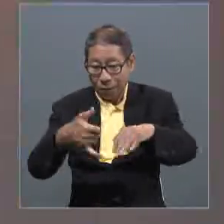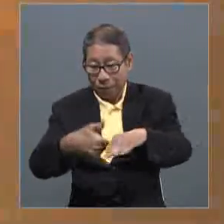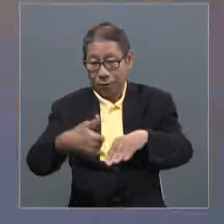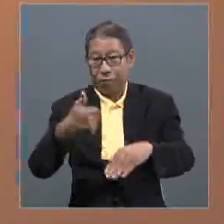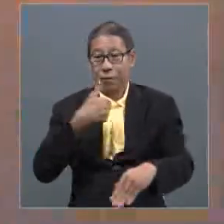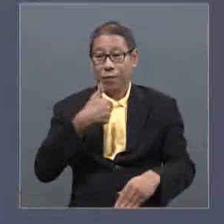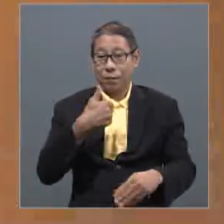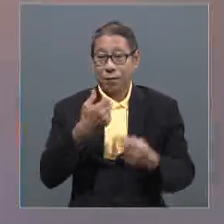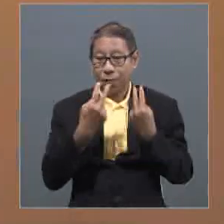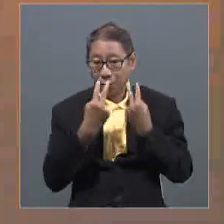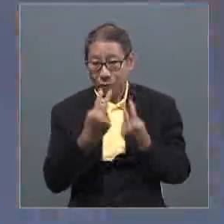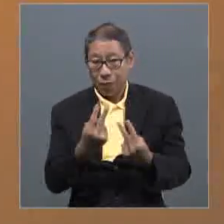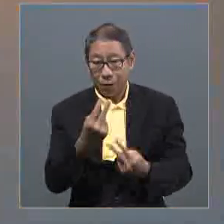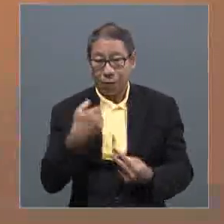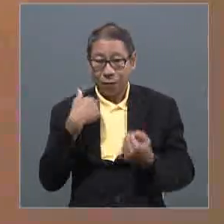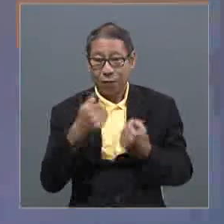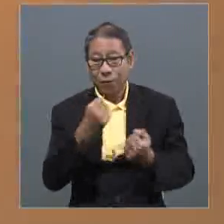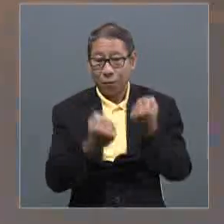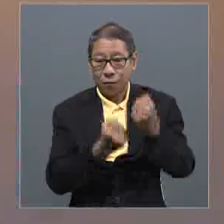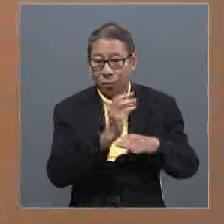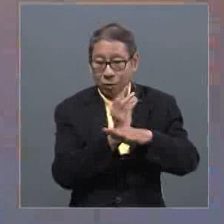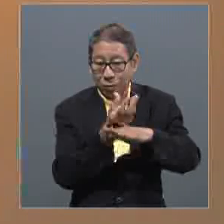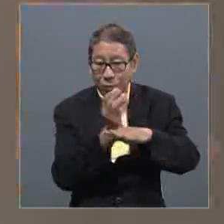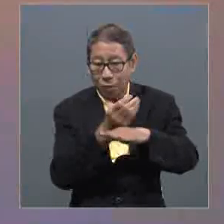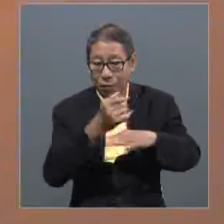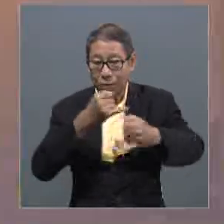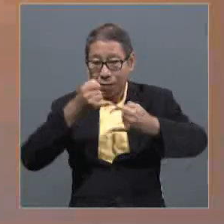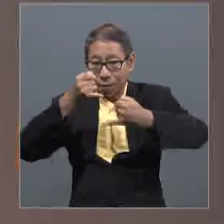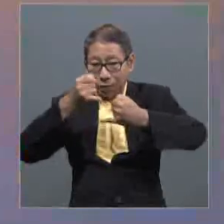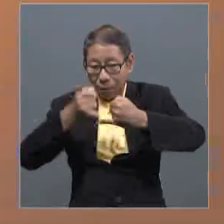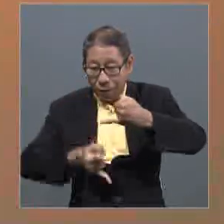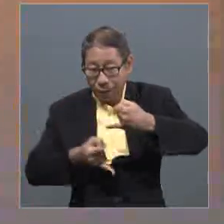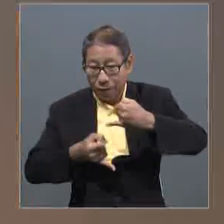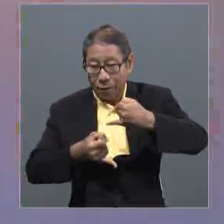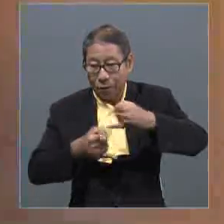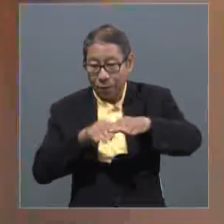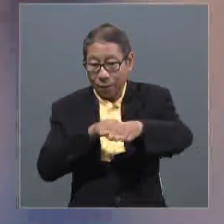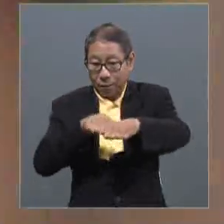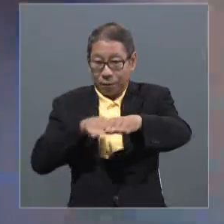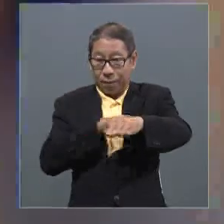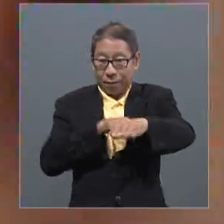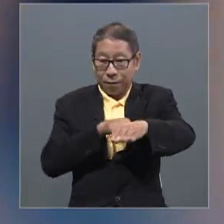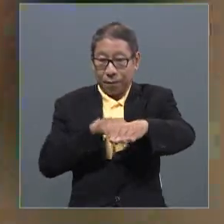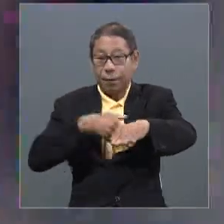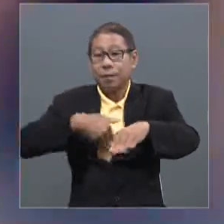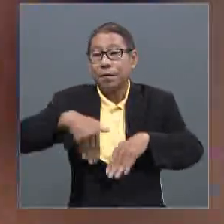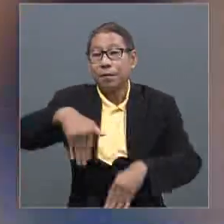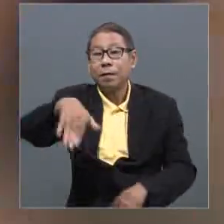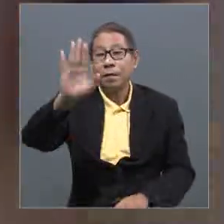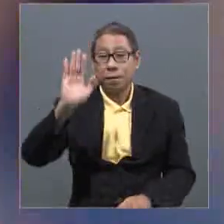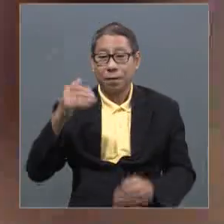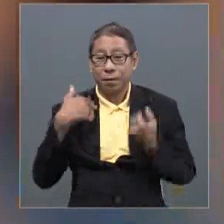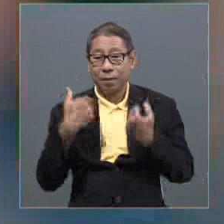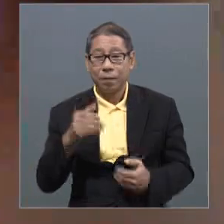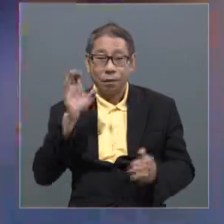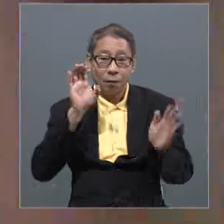ขับรถแล้วก็บริกาศหลังจากนั้นรถตำรวจที่ปิดท้ายขบวนเนี่ยนะก็ขับออกไปจากจุดเกิดเหตุมัน